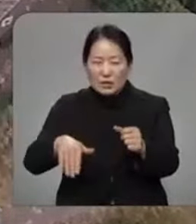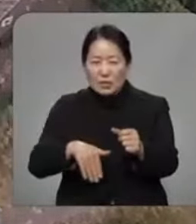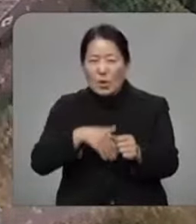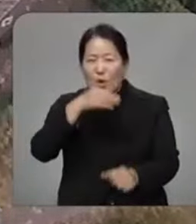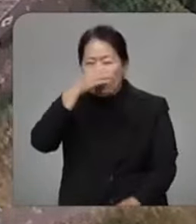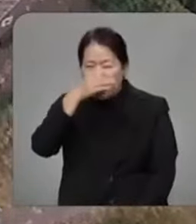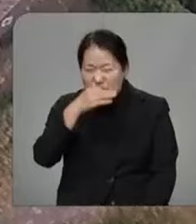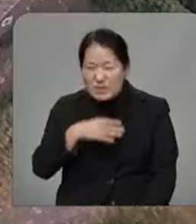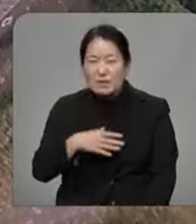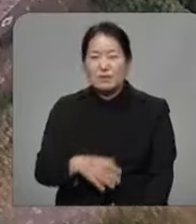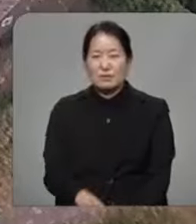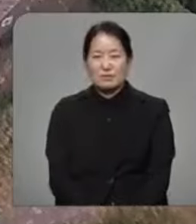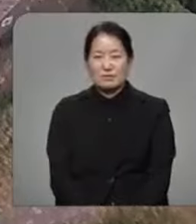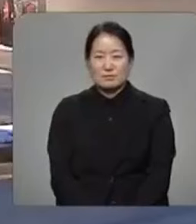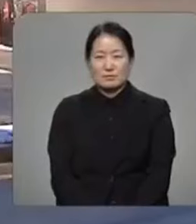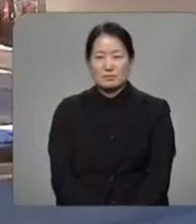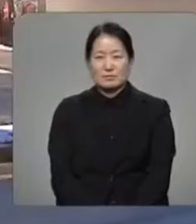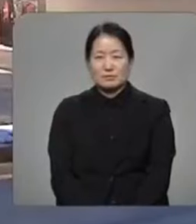엄기숙